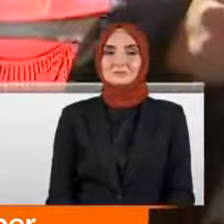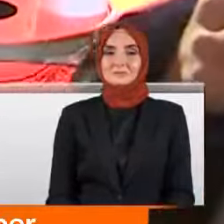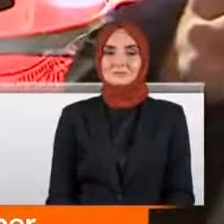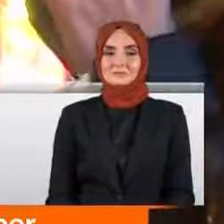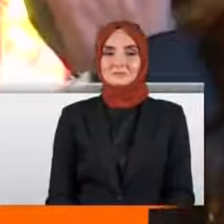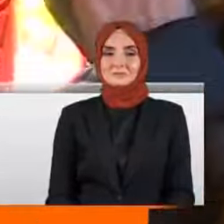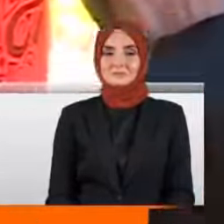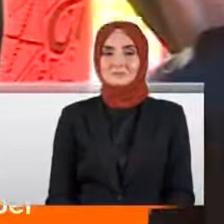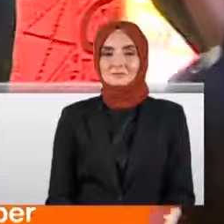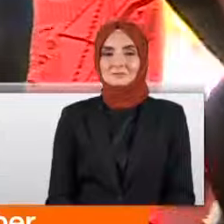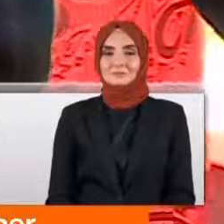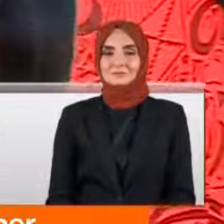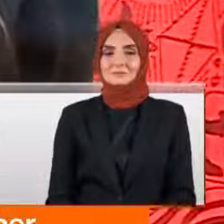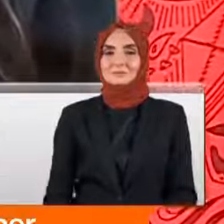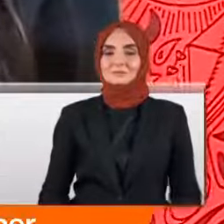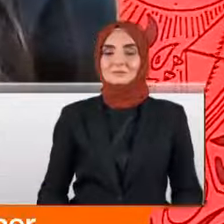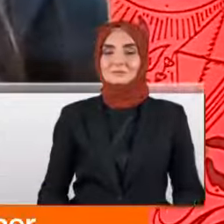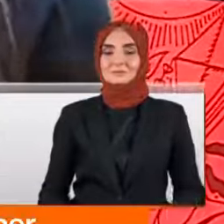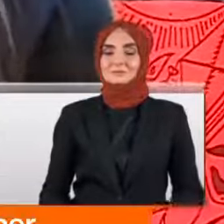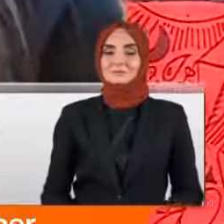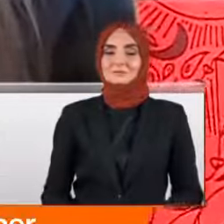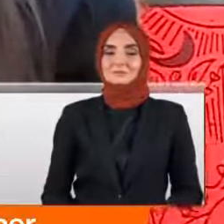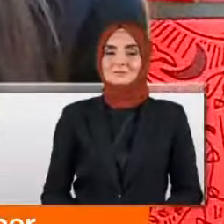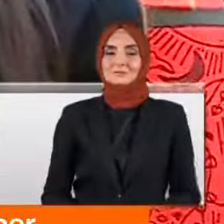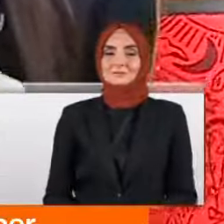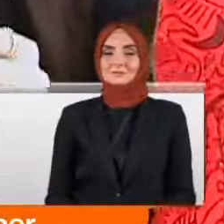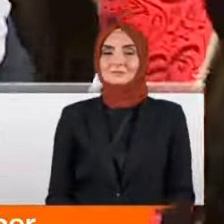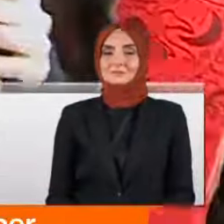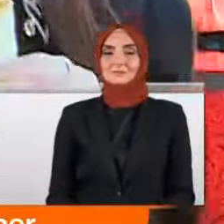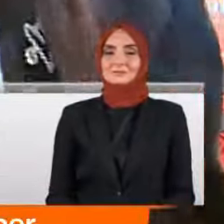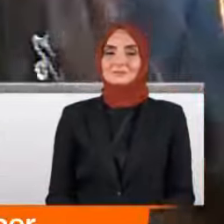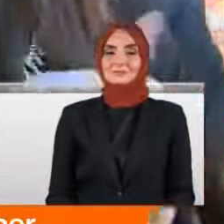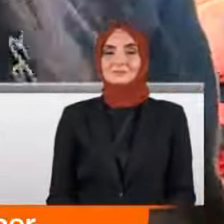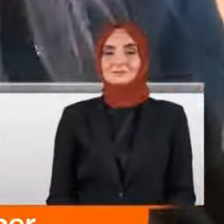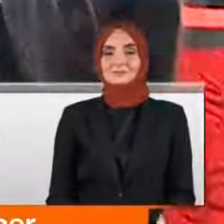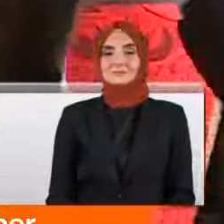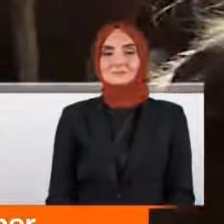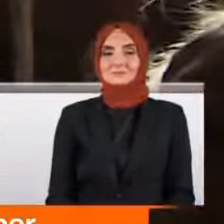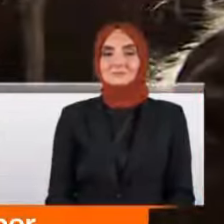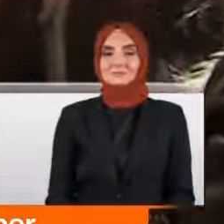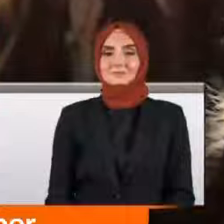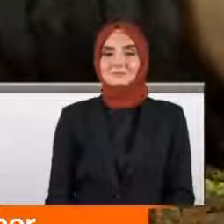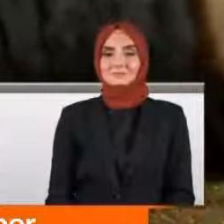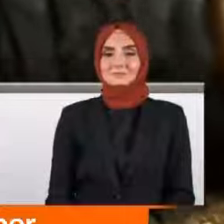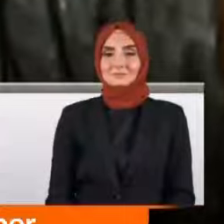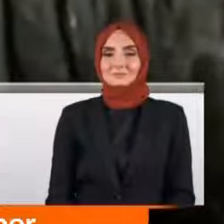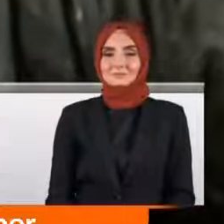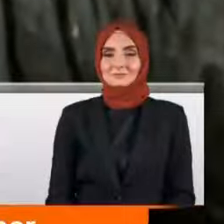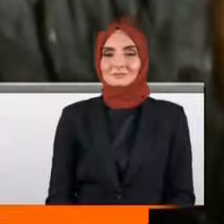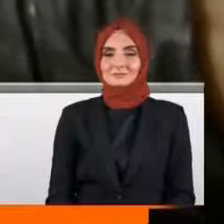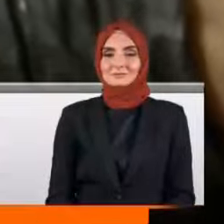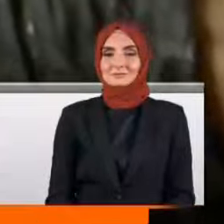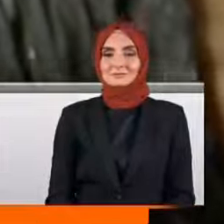Çok lezzetli. Onay veriyor musunuz? Evet. Onay veriyor, o zaman ben de yiyorum. Gerçekten mükemmel.